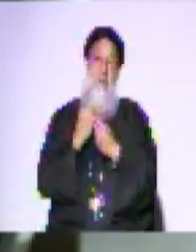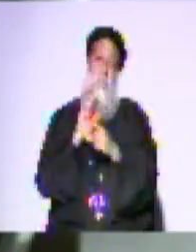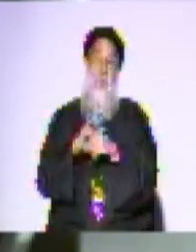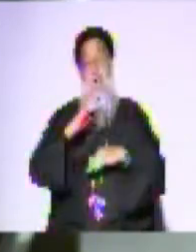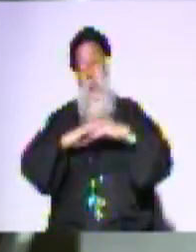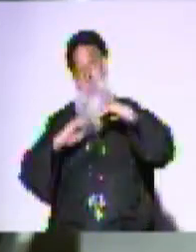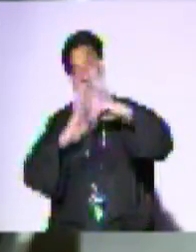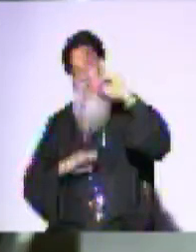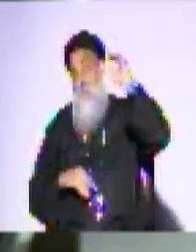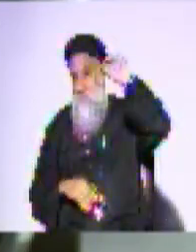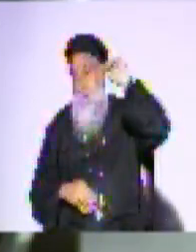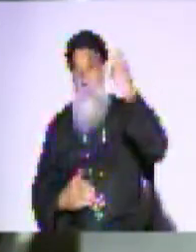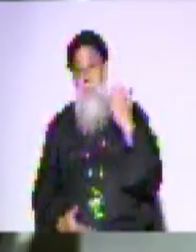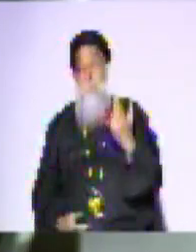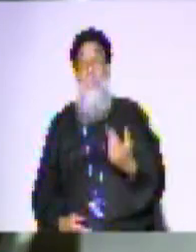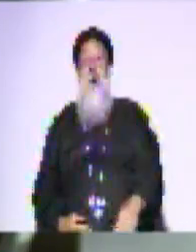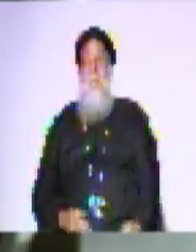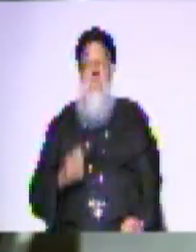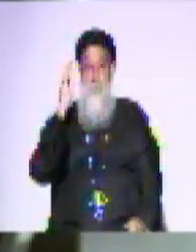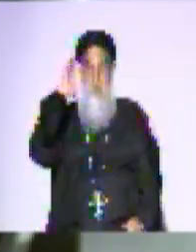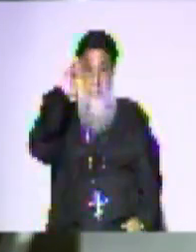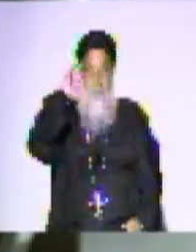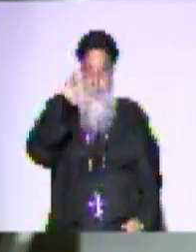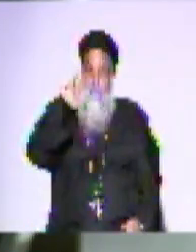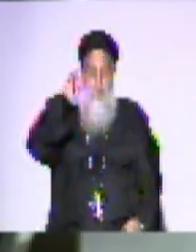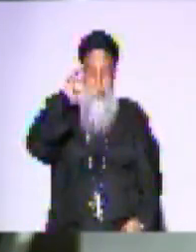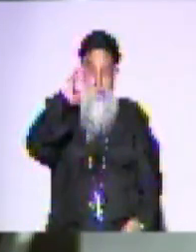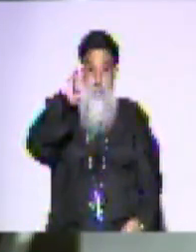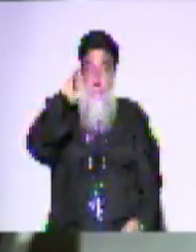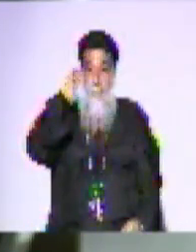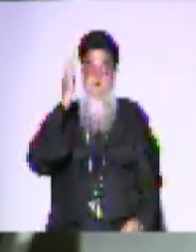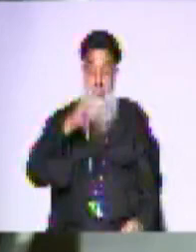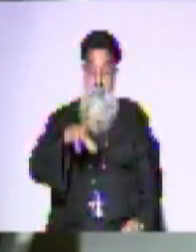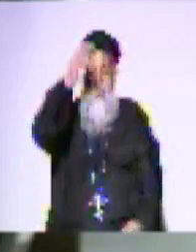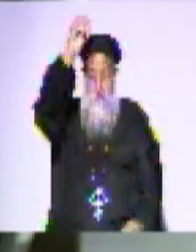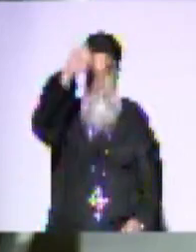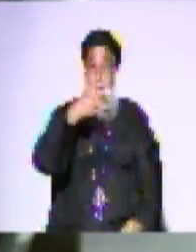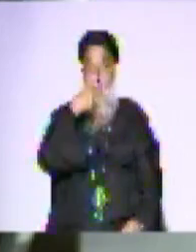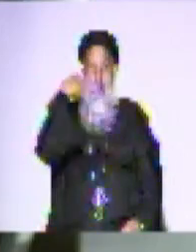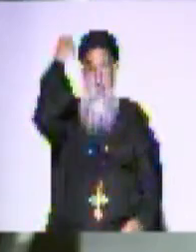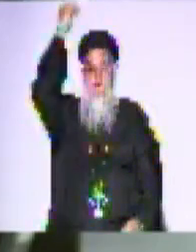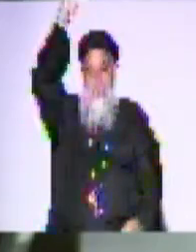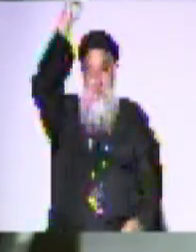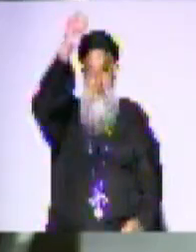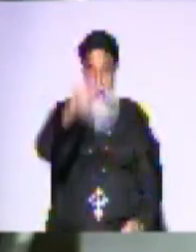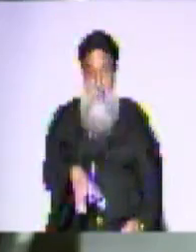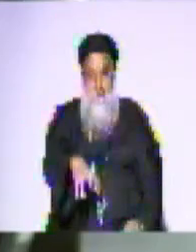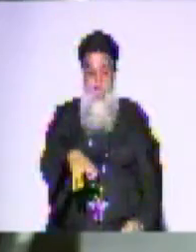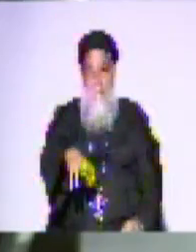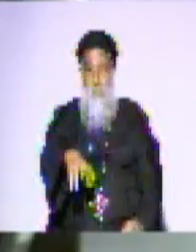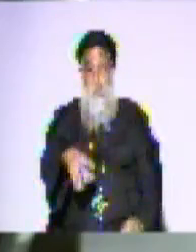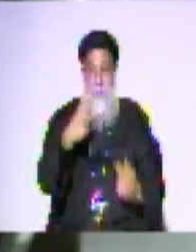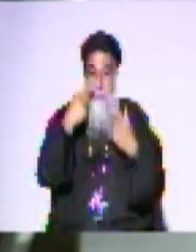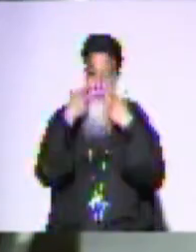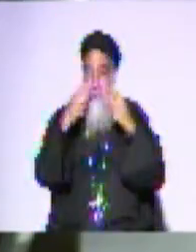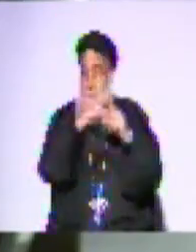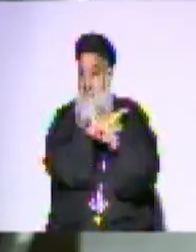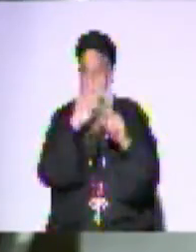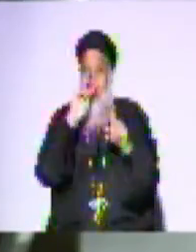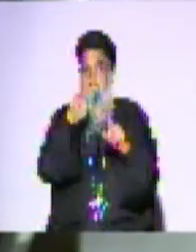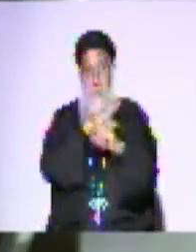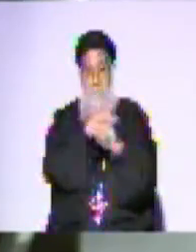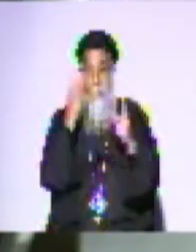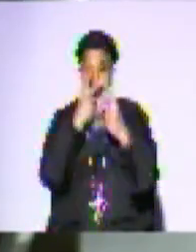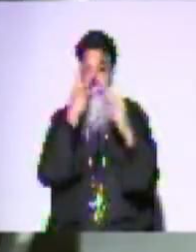لأن المنظر مية، روح ربنا اللي بيحل على المية، مش مرئي،